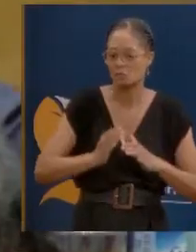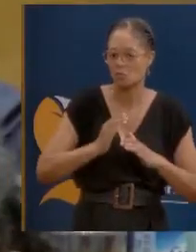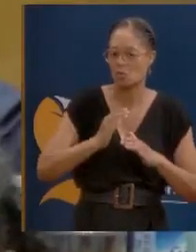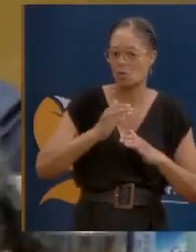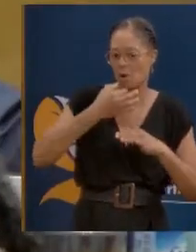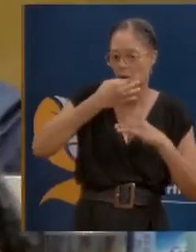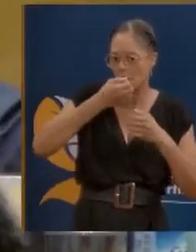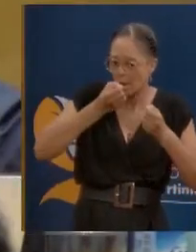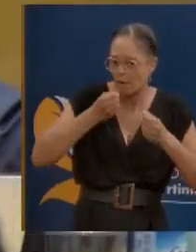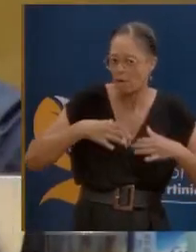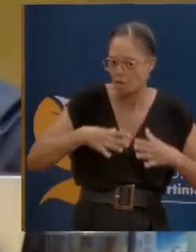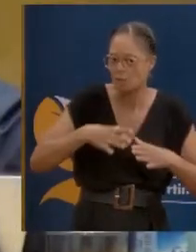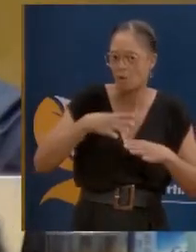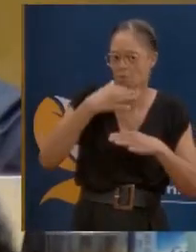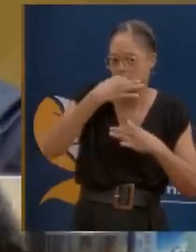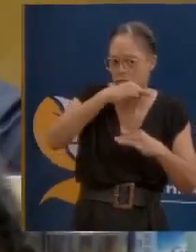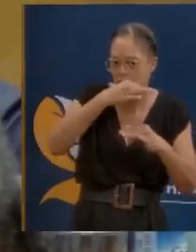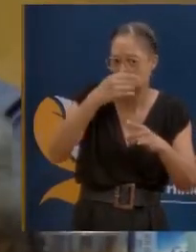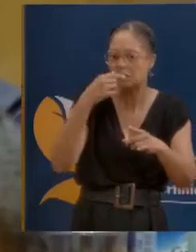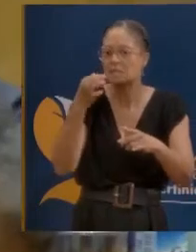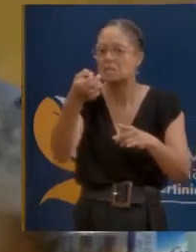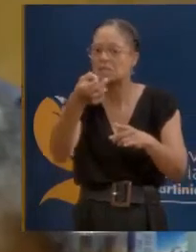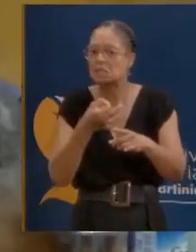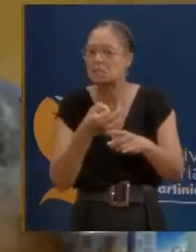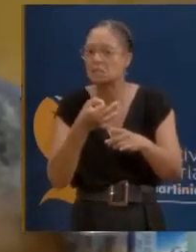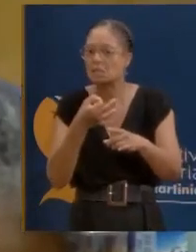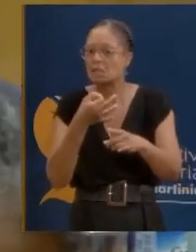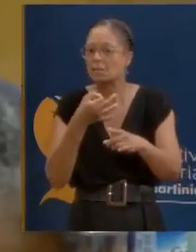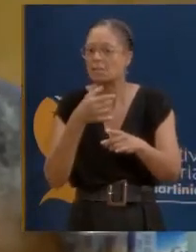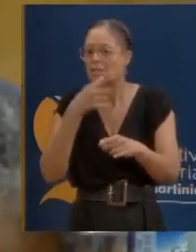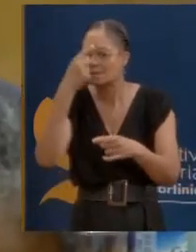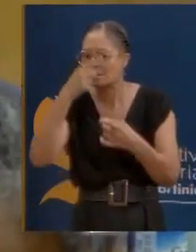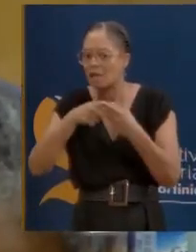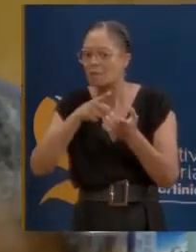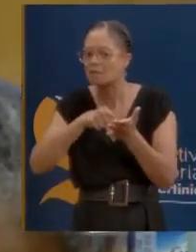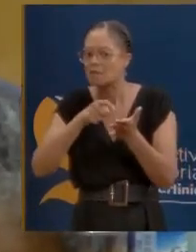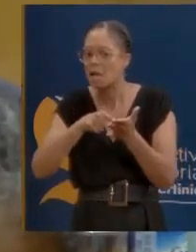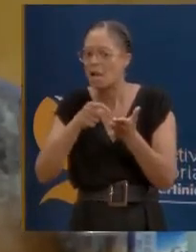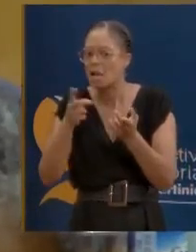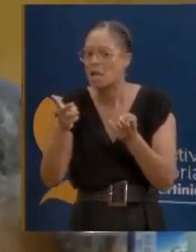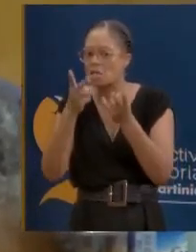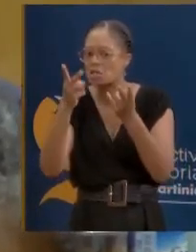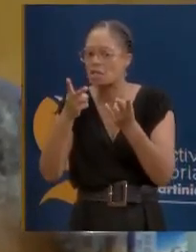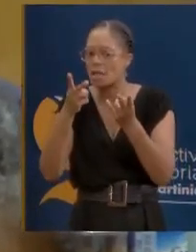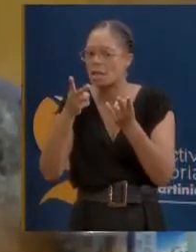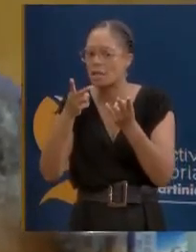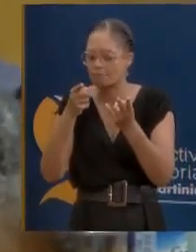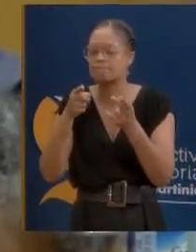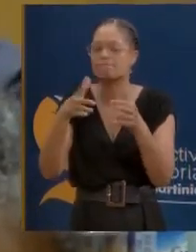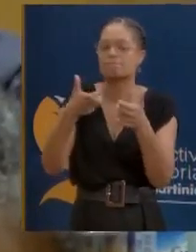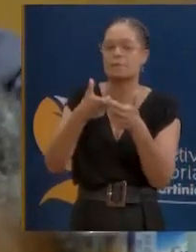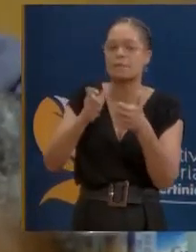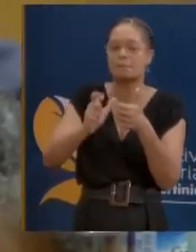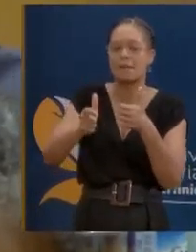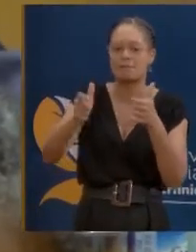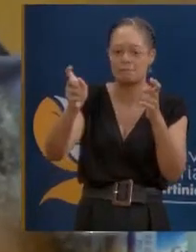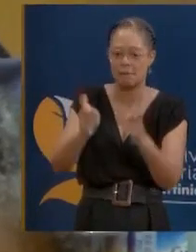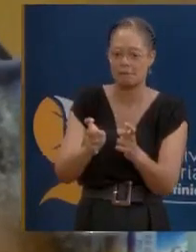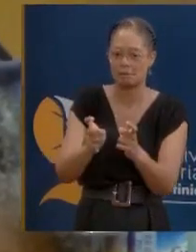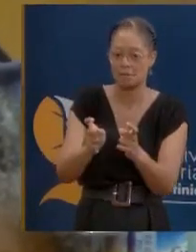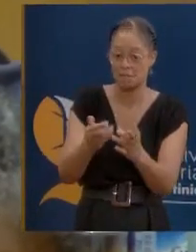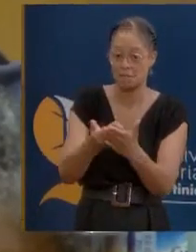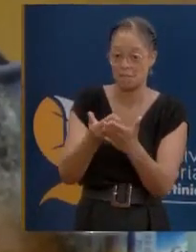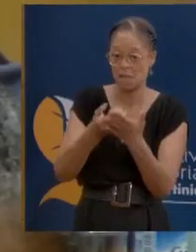que si on allégeait leurs obligations fiscales, ils allaient baisser leurs prix. C'est ce qui a été